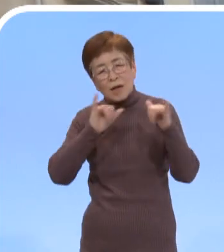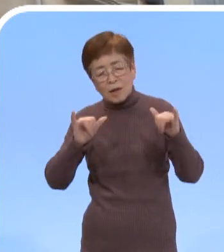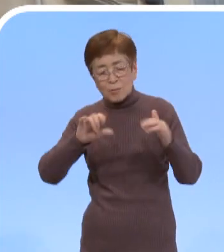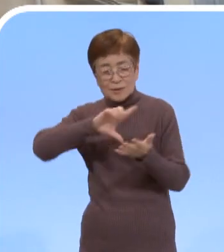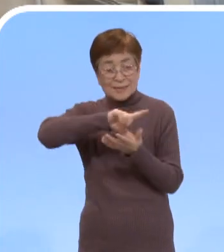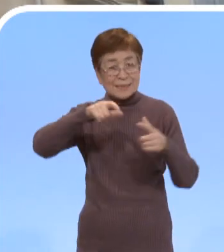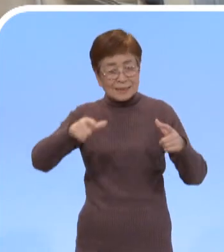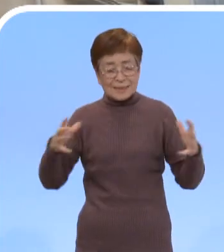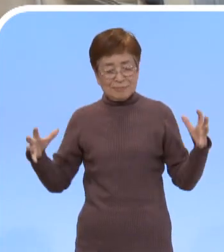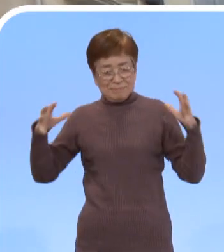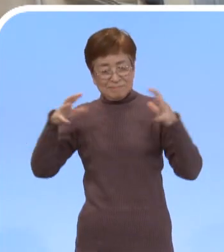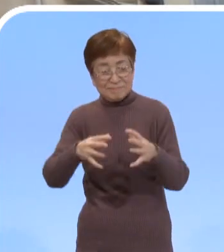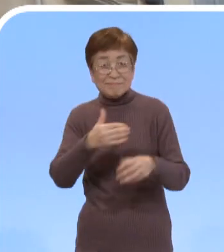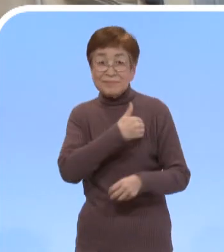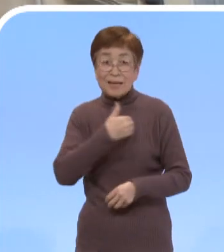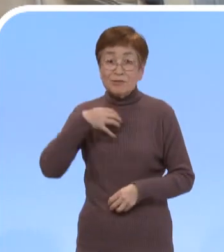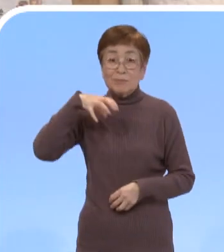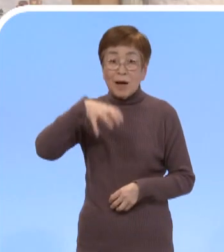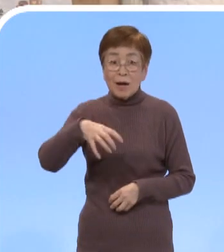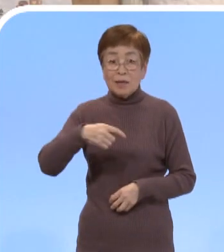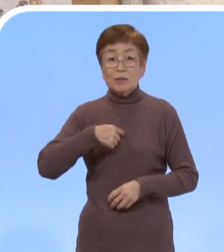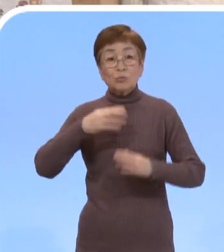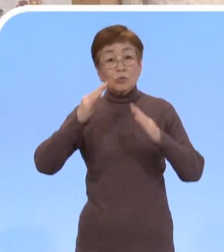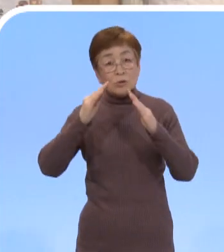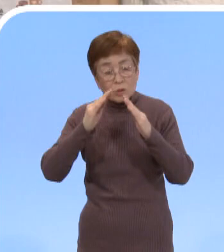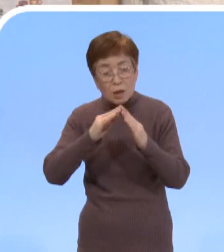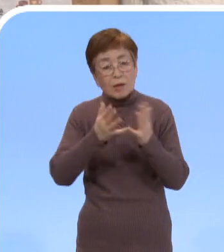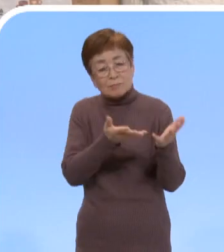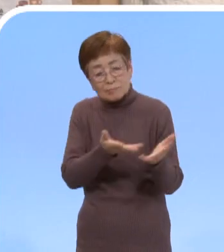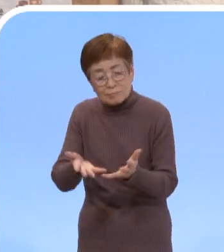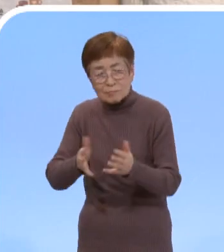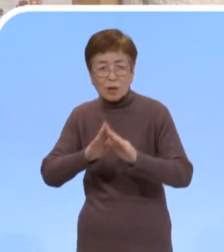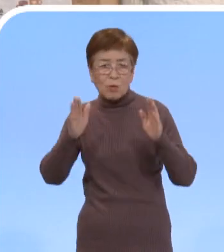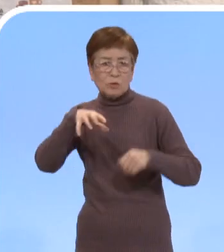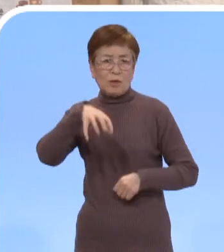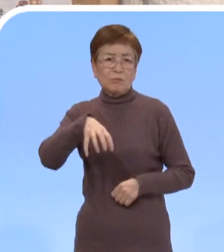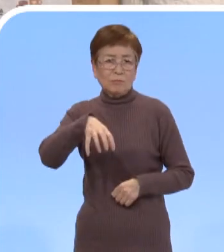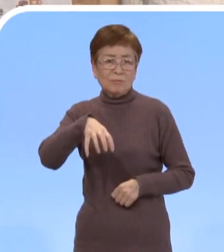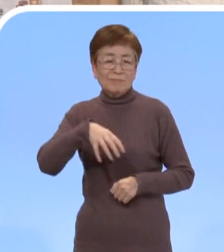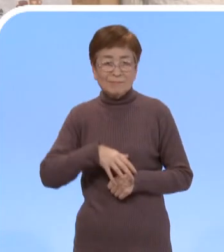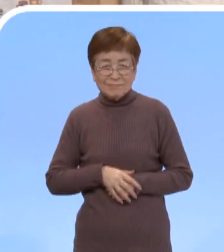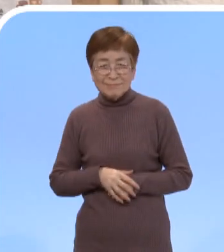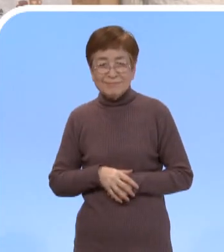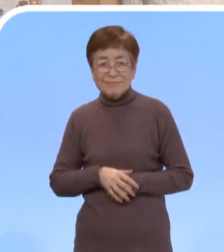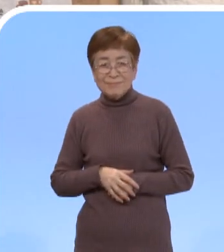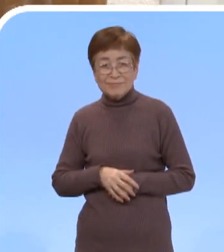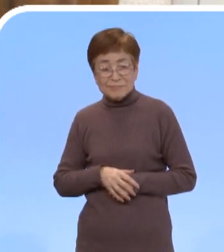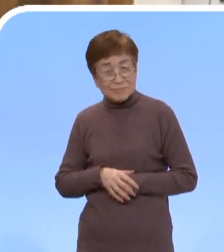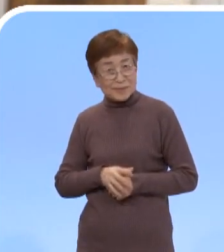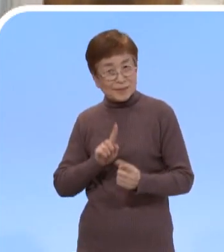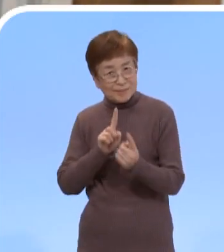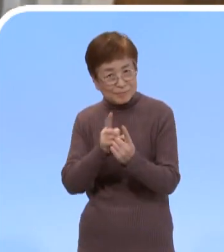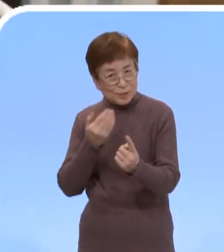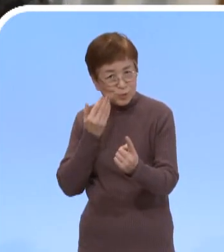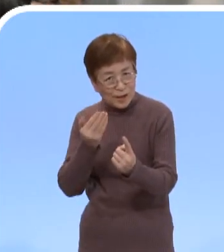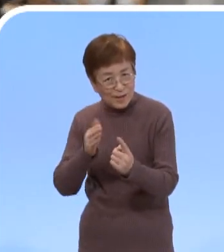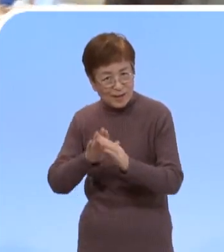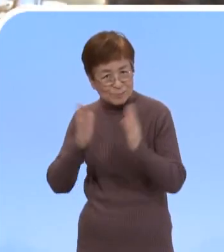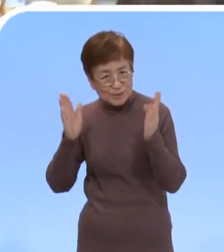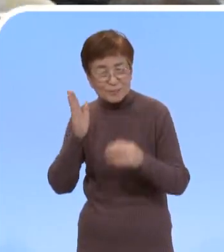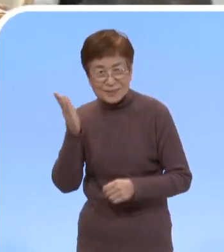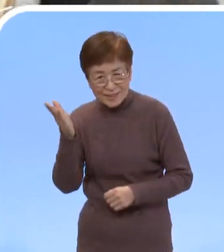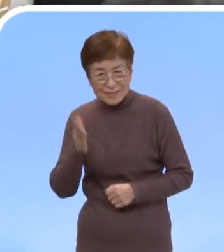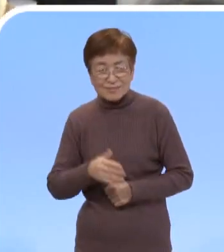から高齢者まで地域団らんの場として自宅を開放している集い場、岡本さんの取材が始まります